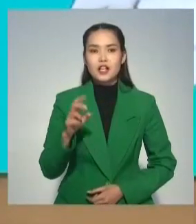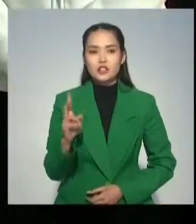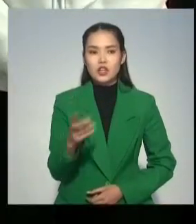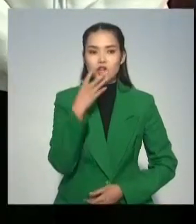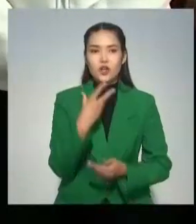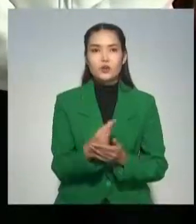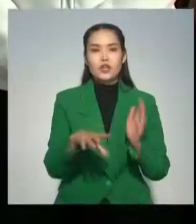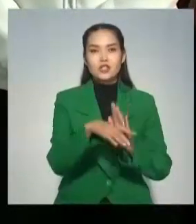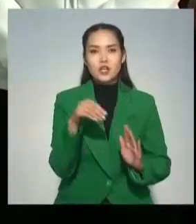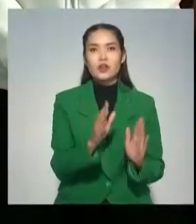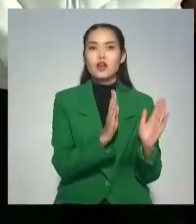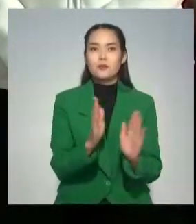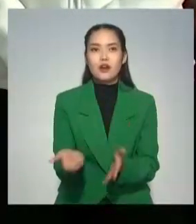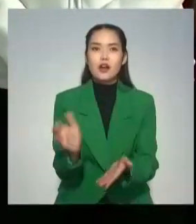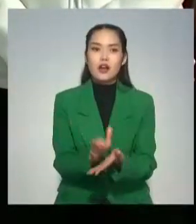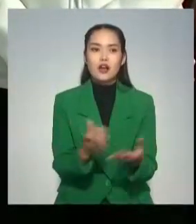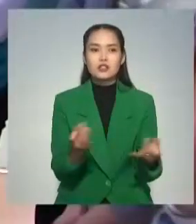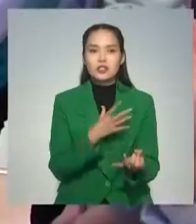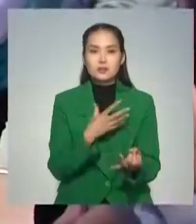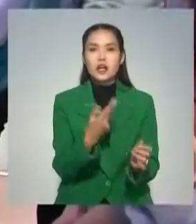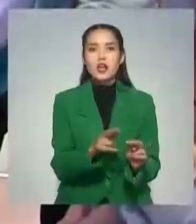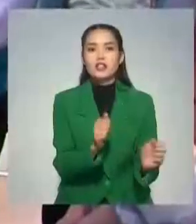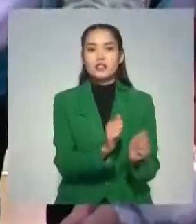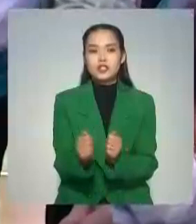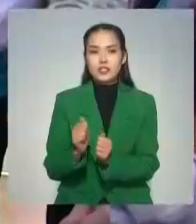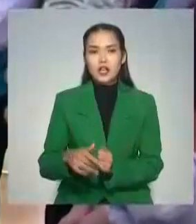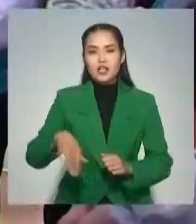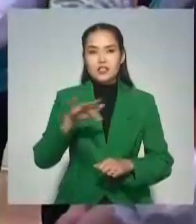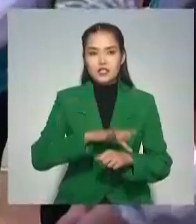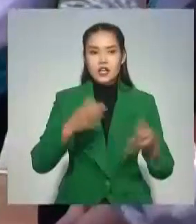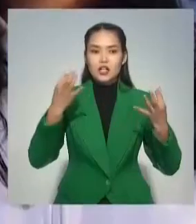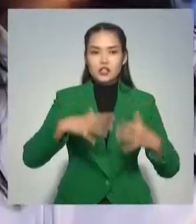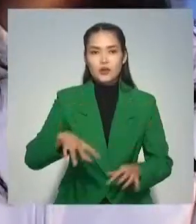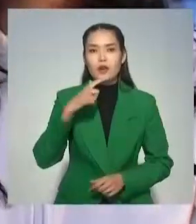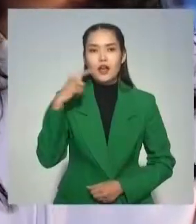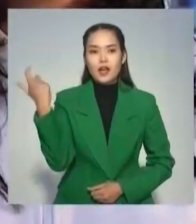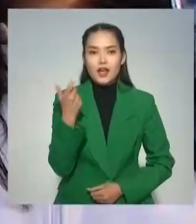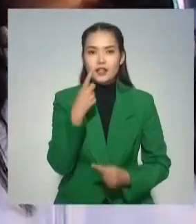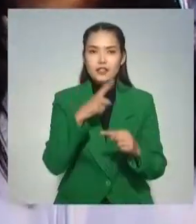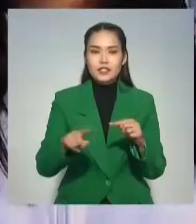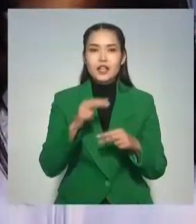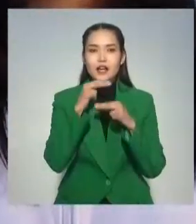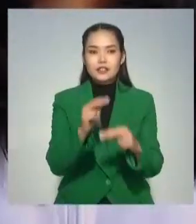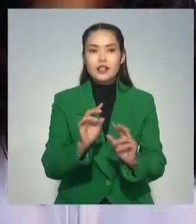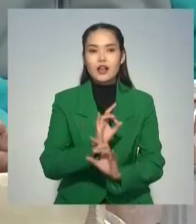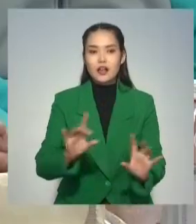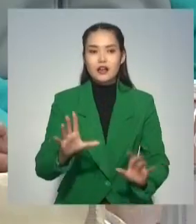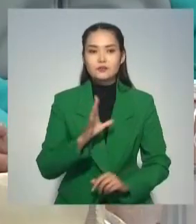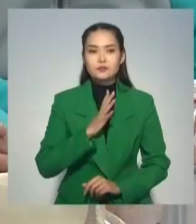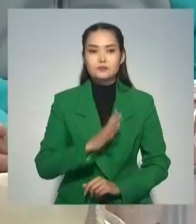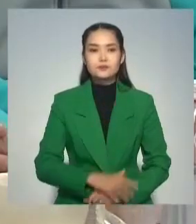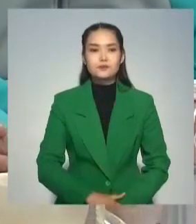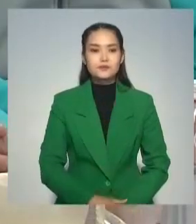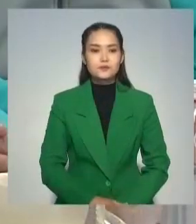атты сайлауалды бағдарламаны таныстырды. Ол әр облыстың қаланың демографиялық, әлеуметтік және экономикалық ерекшелігін ескере отырып әзірленген.